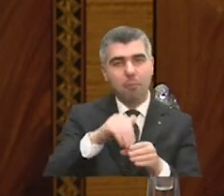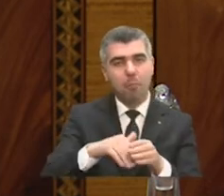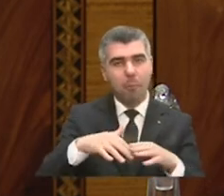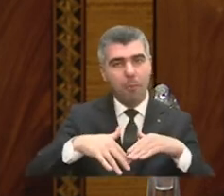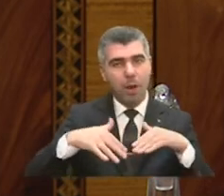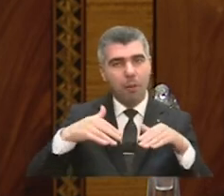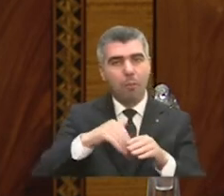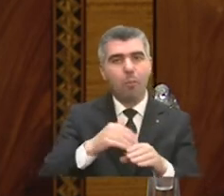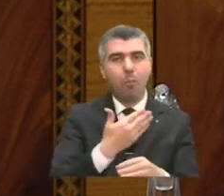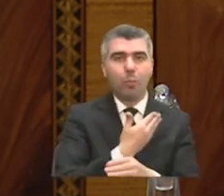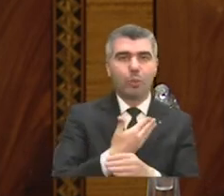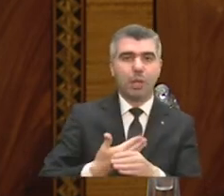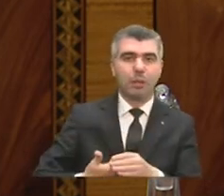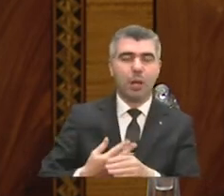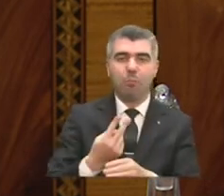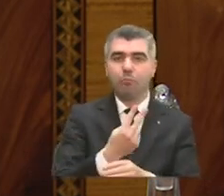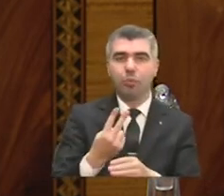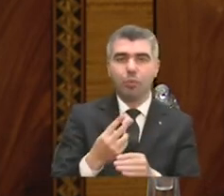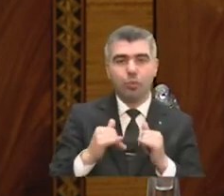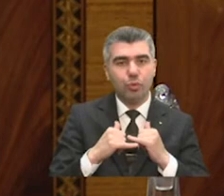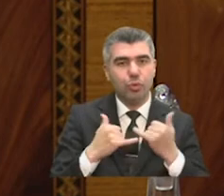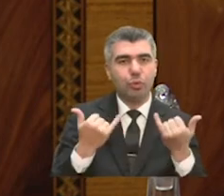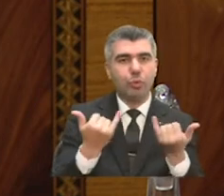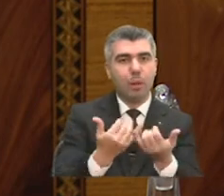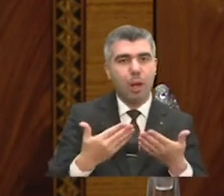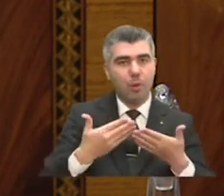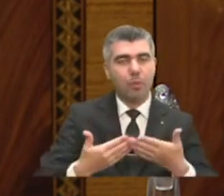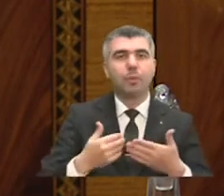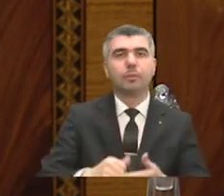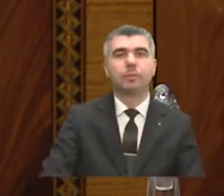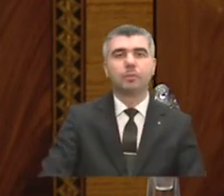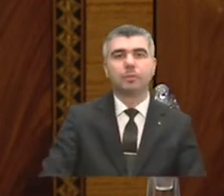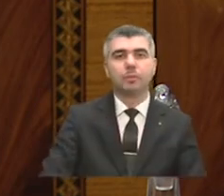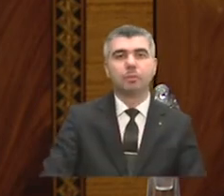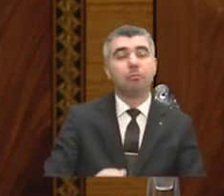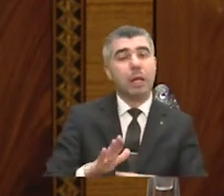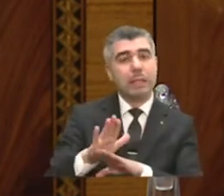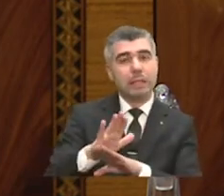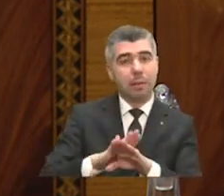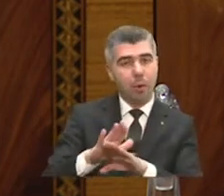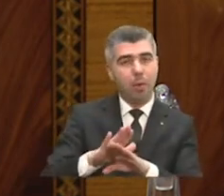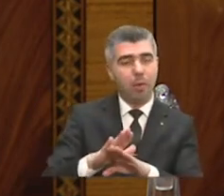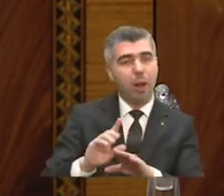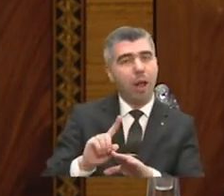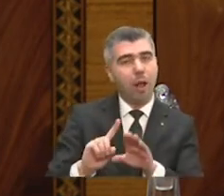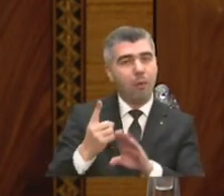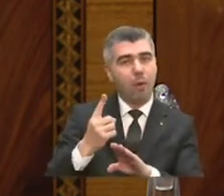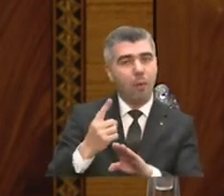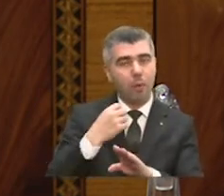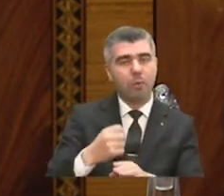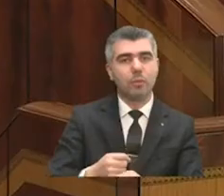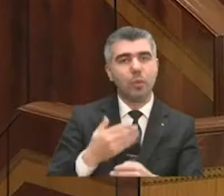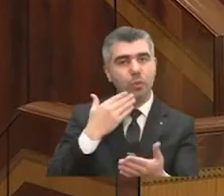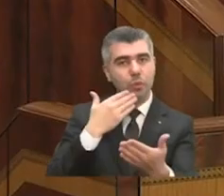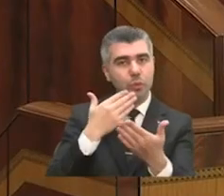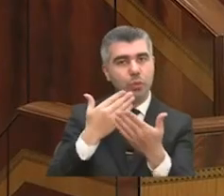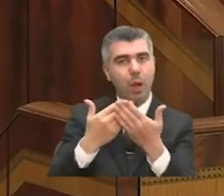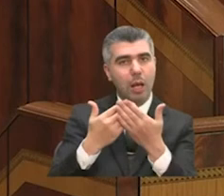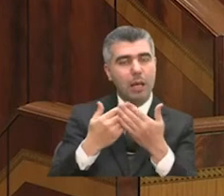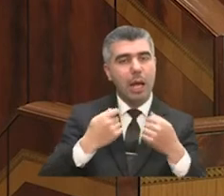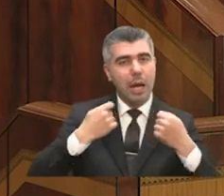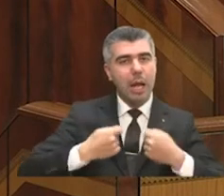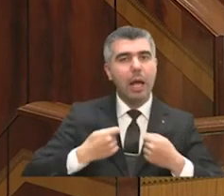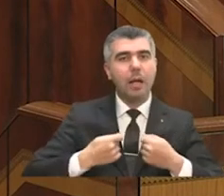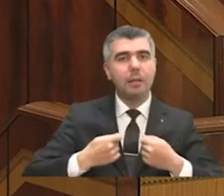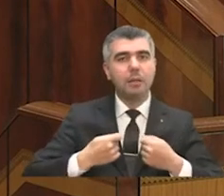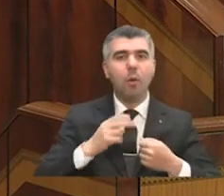nom du groupe socialiste, à la fois à la Chambre des représentants et la Chambre des conseillers. Permettez-moi